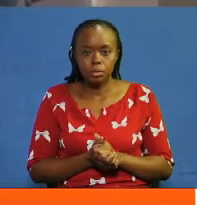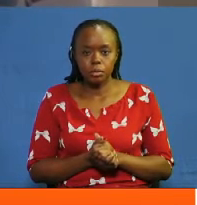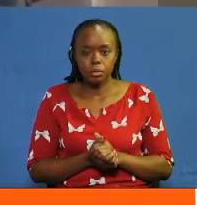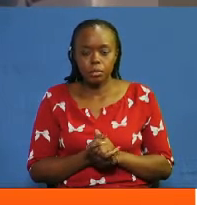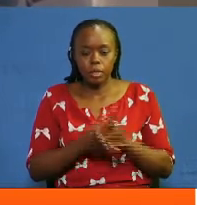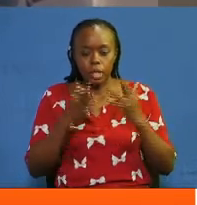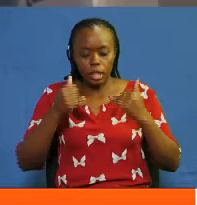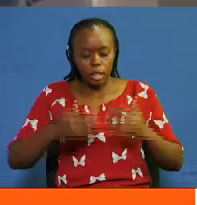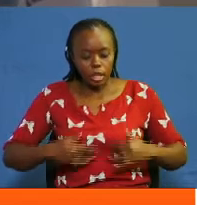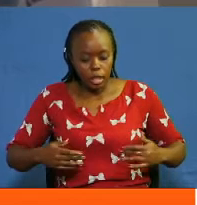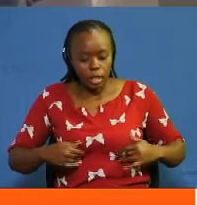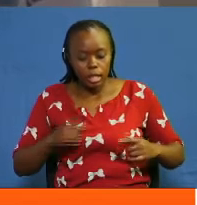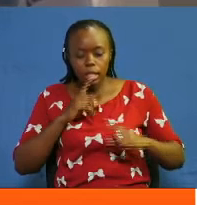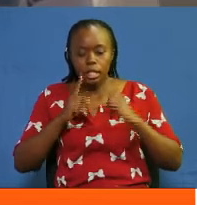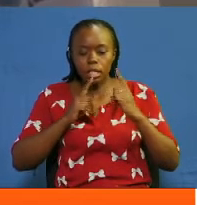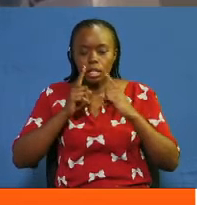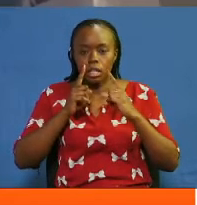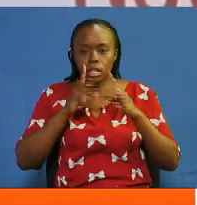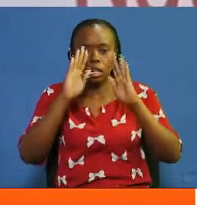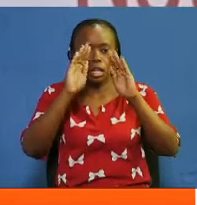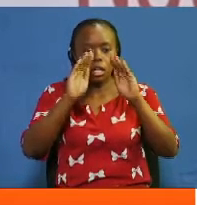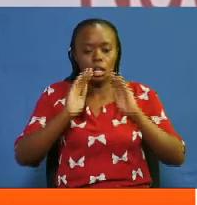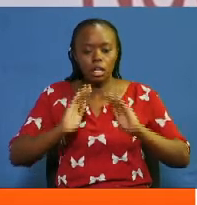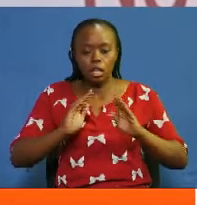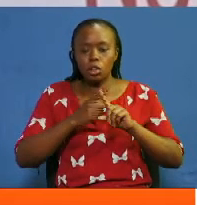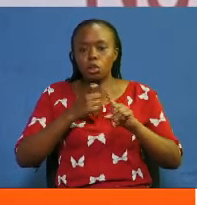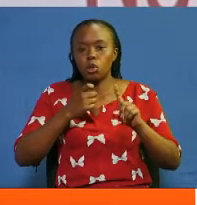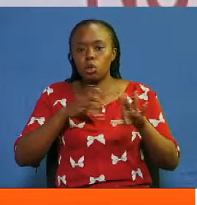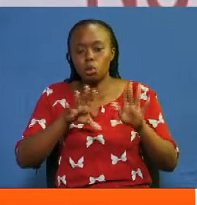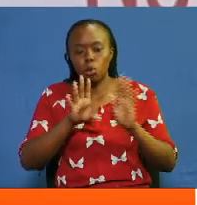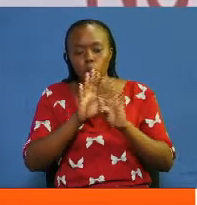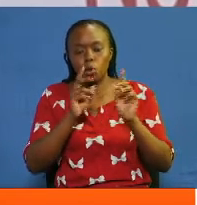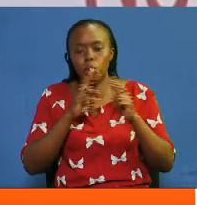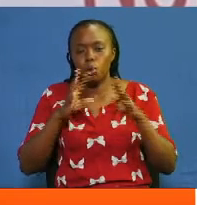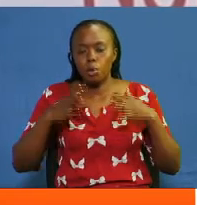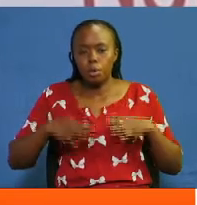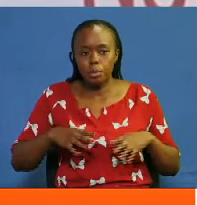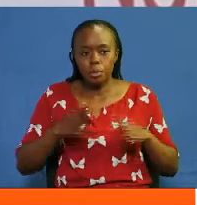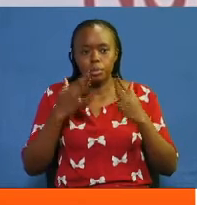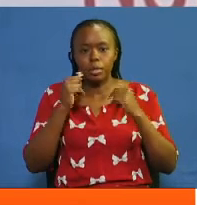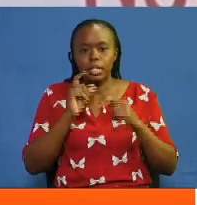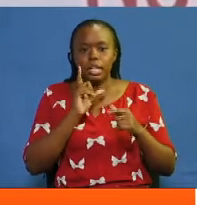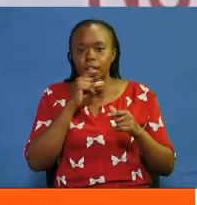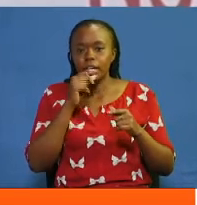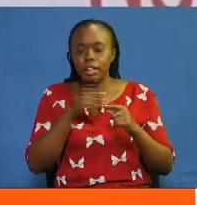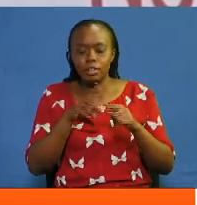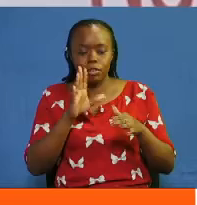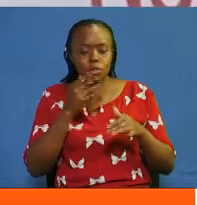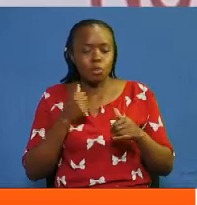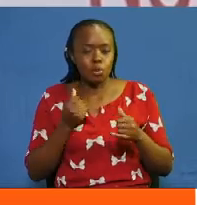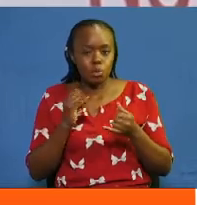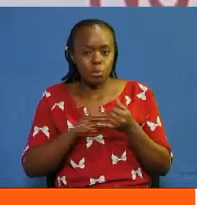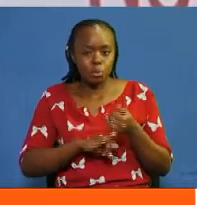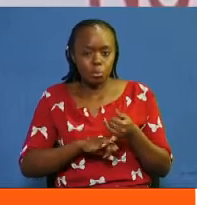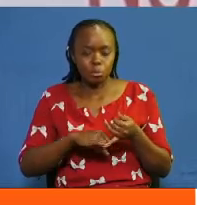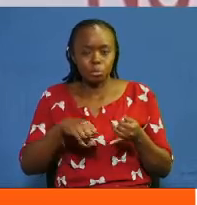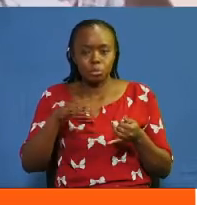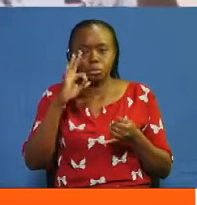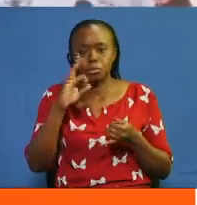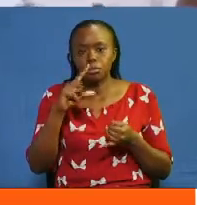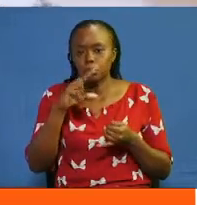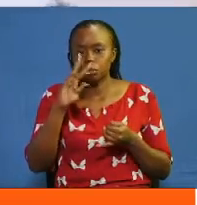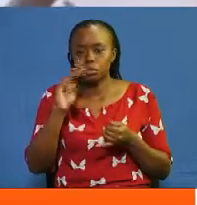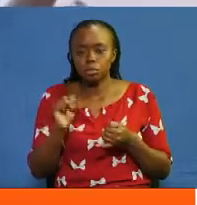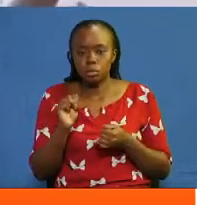Vijana wametajwa kama sehemu muhimu katika harakati za jamii kukomesha zoezi la ukeketaji kwa watoto wa kike. FGM